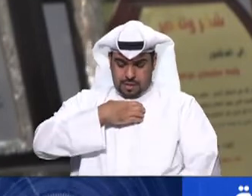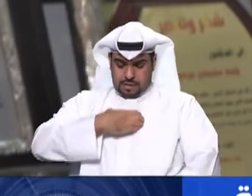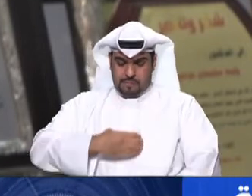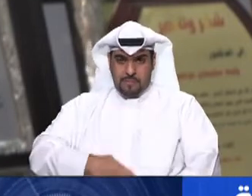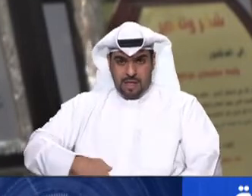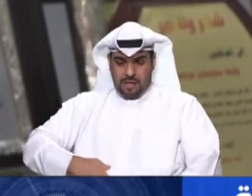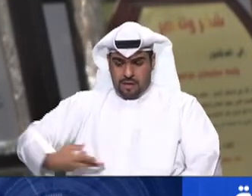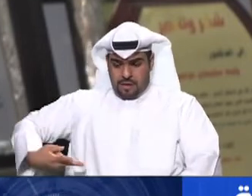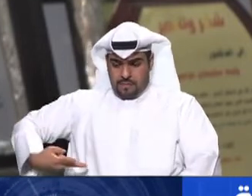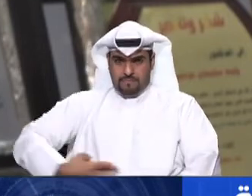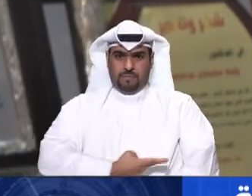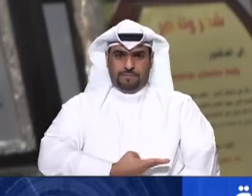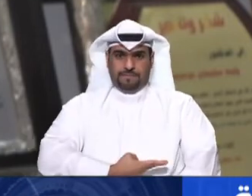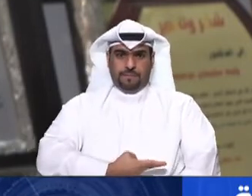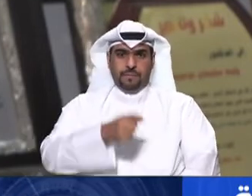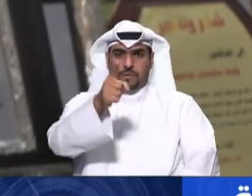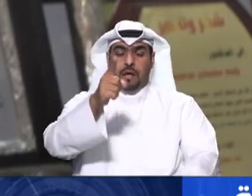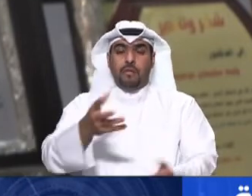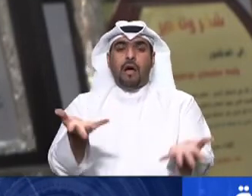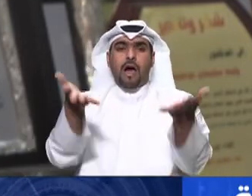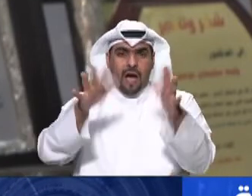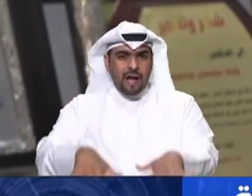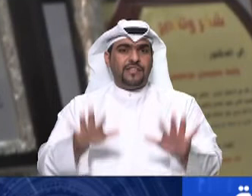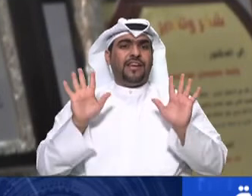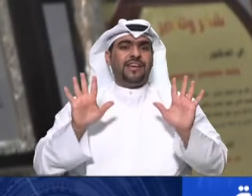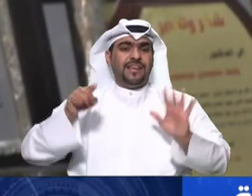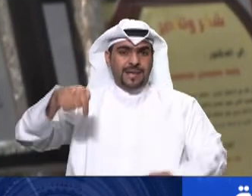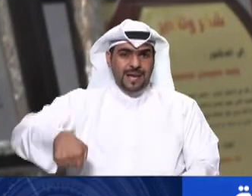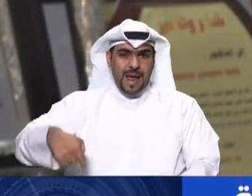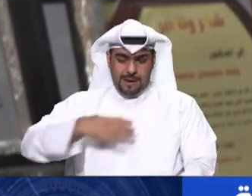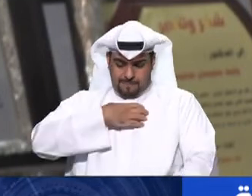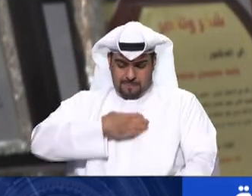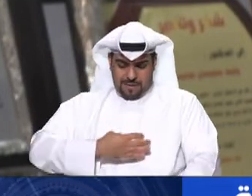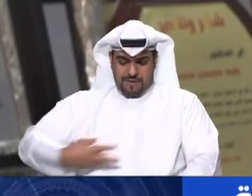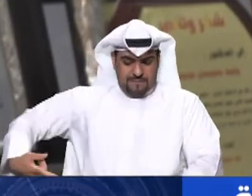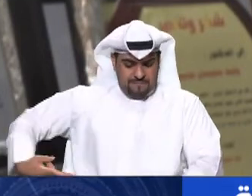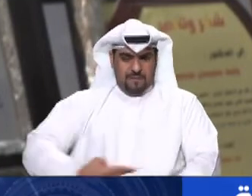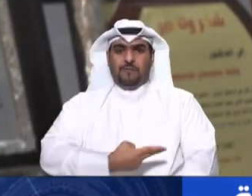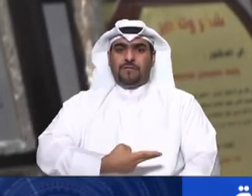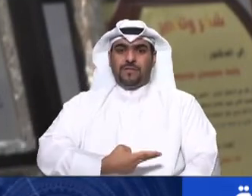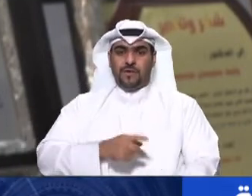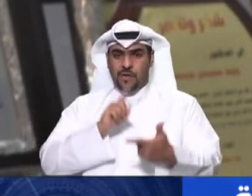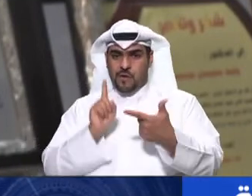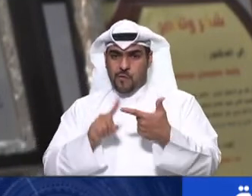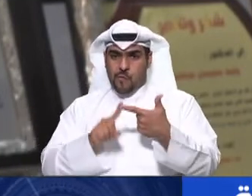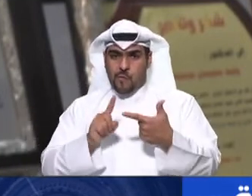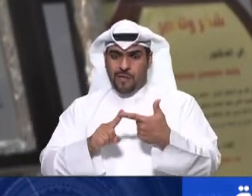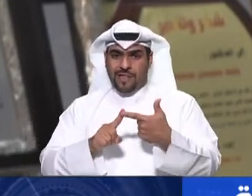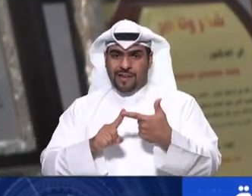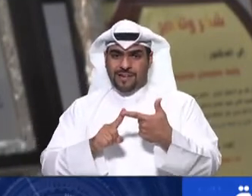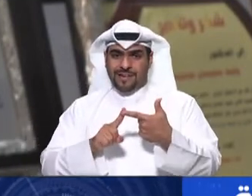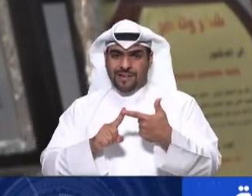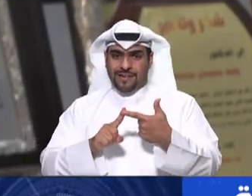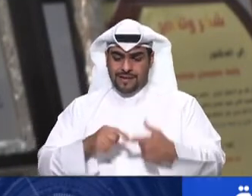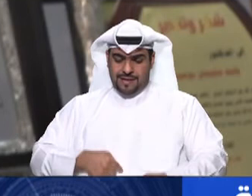أكثر برسنتج من الحالات اللي تجرى في دولة الكويت عمليات التكميم، ويليها عمليات الباي باس والباندينج،